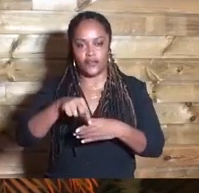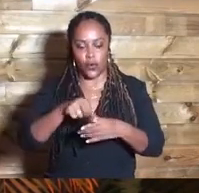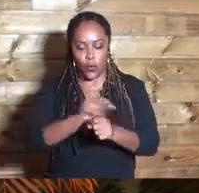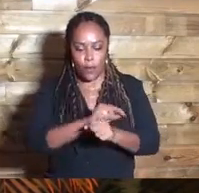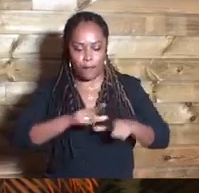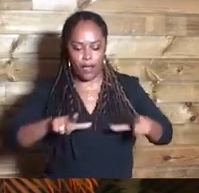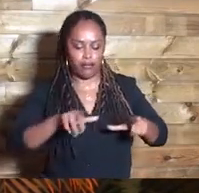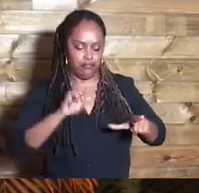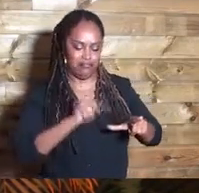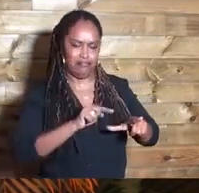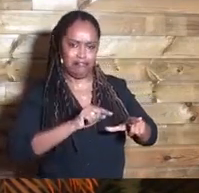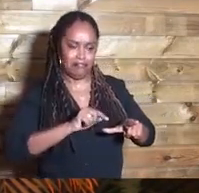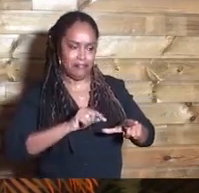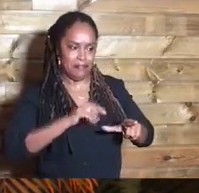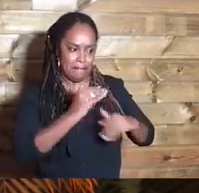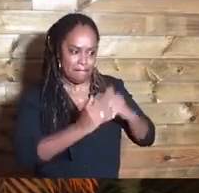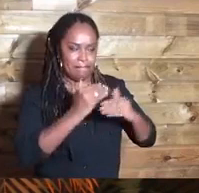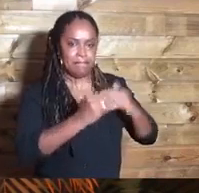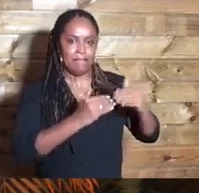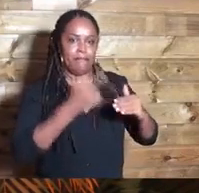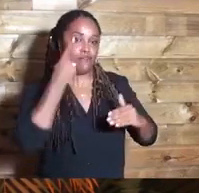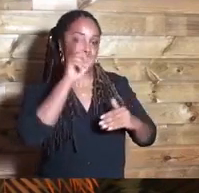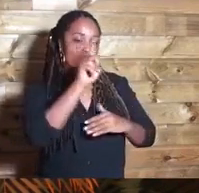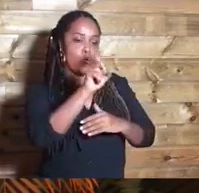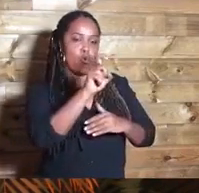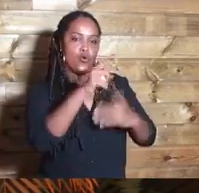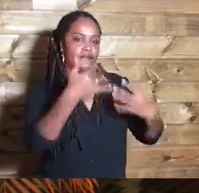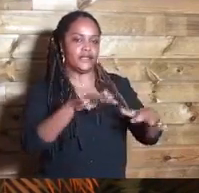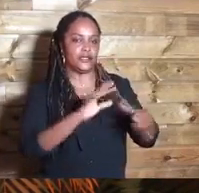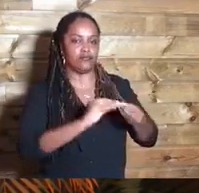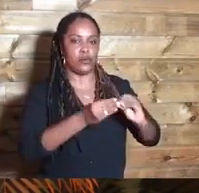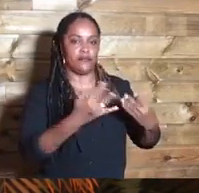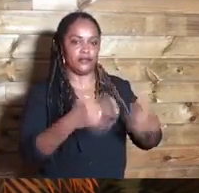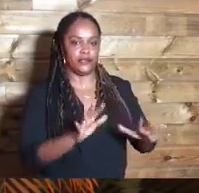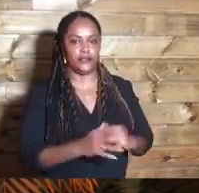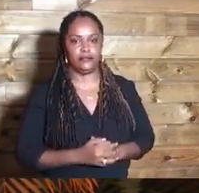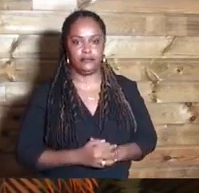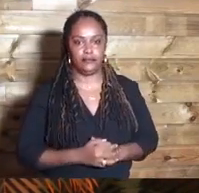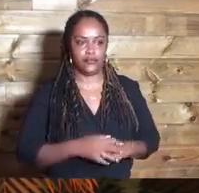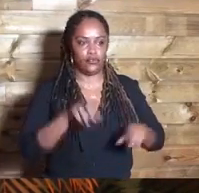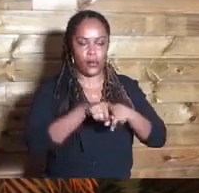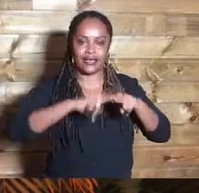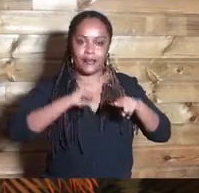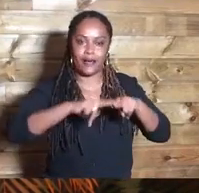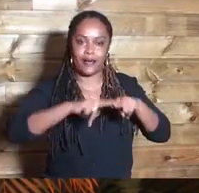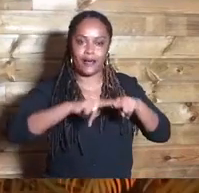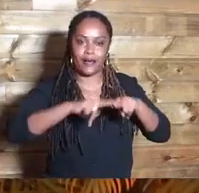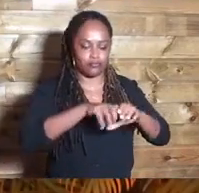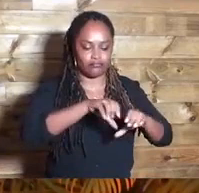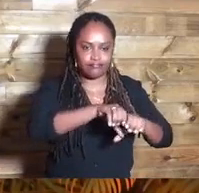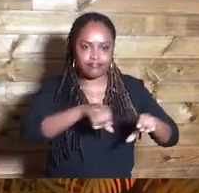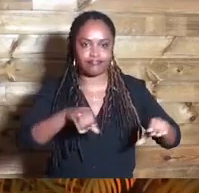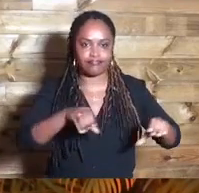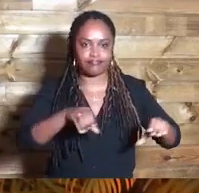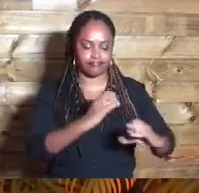régulièrement en état de sécheresse. Oui, il faut un plan de réparation des canalisations, mais il faut aussi